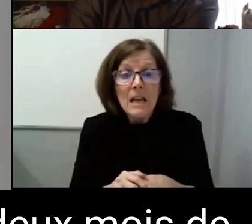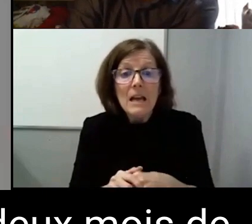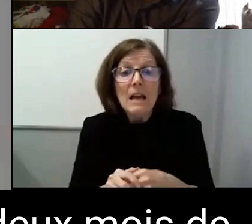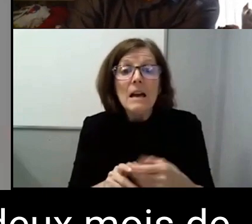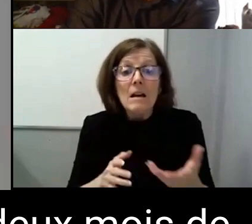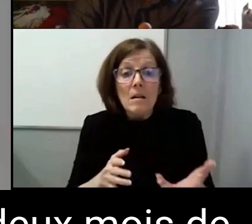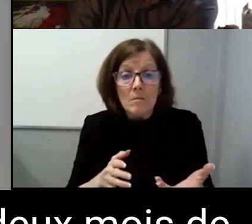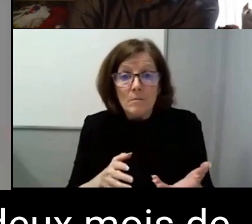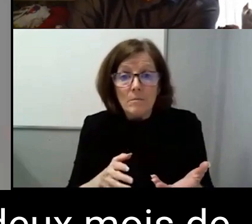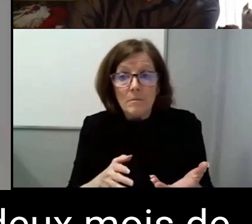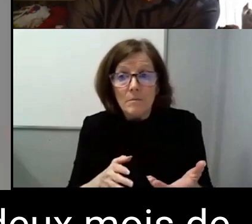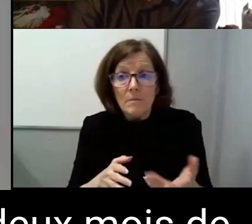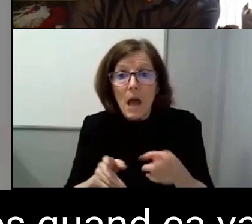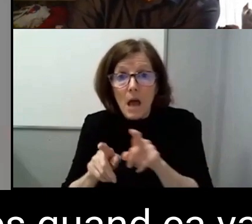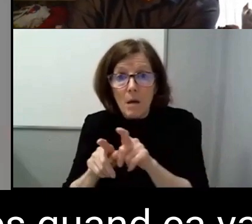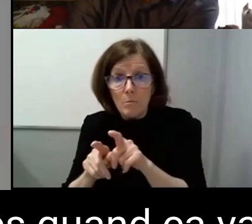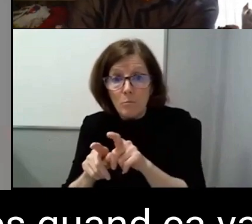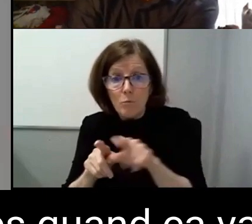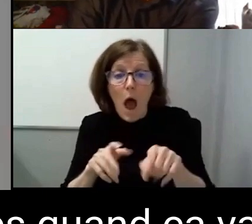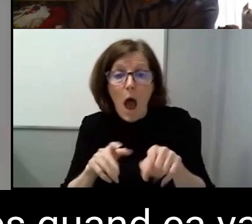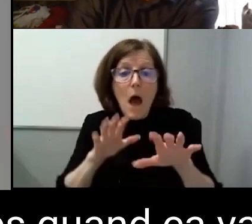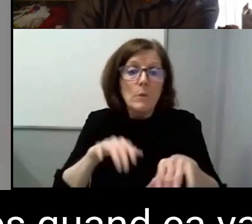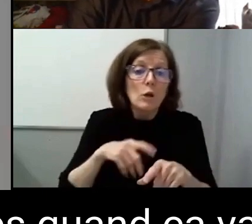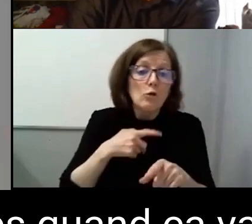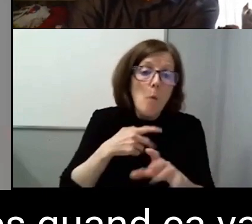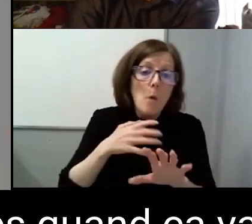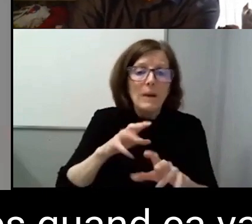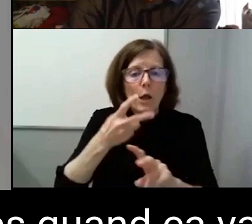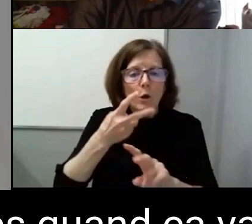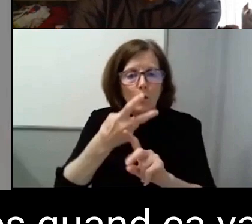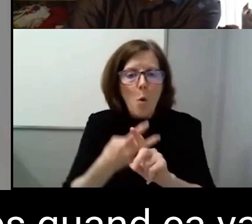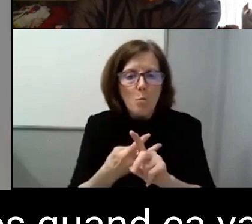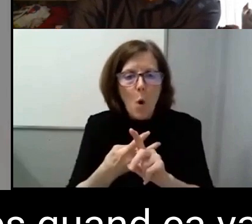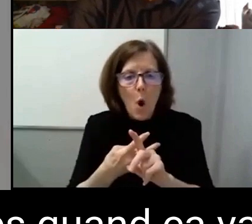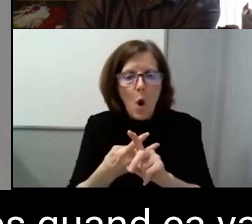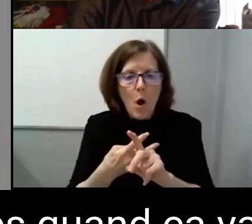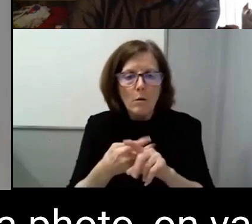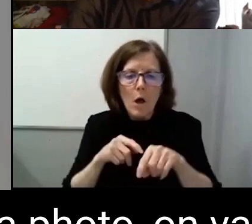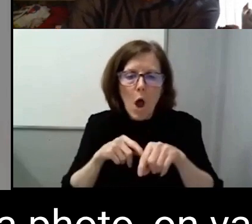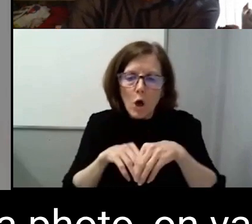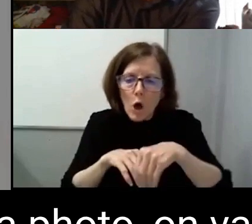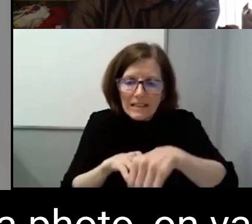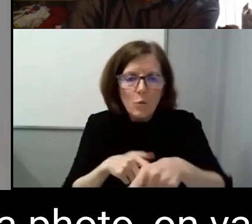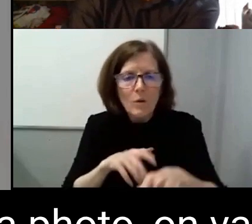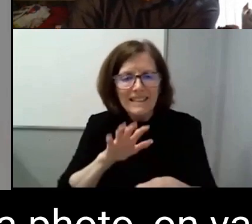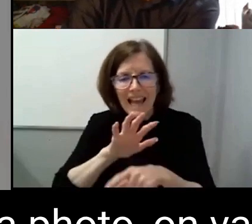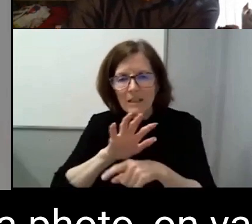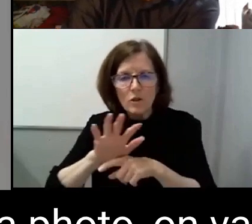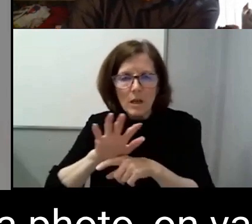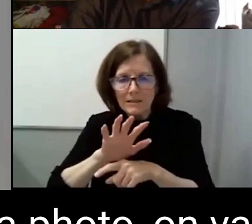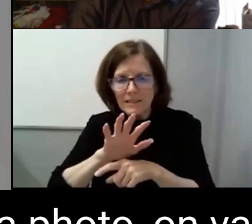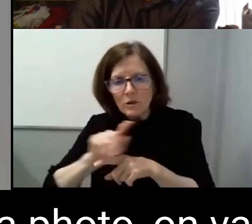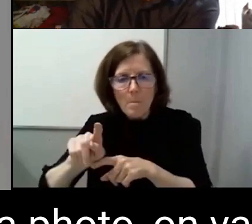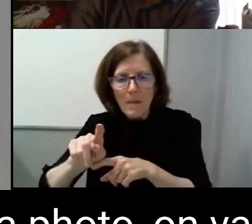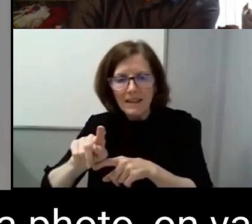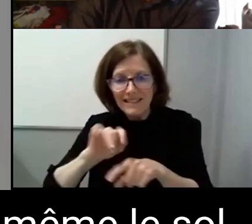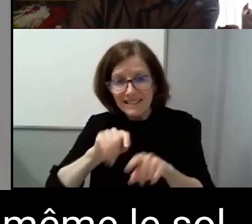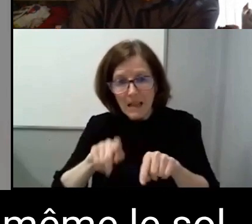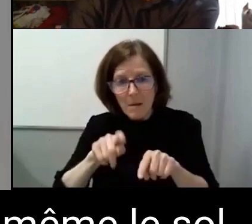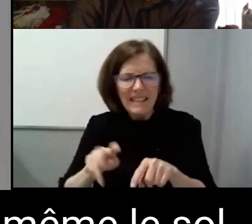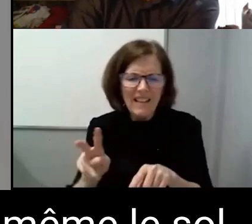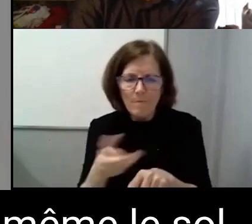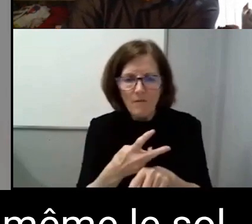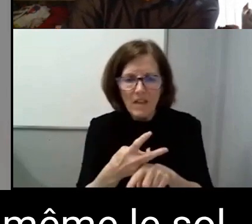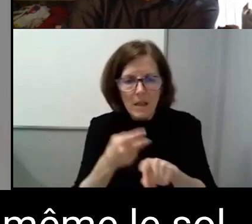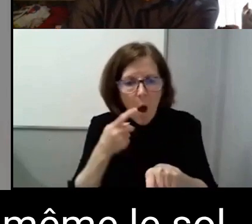quelques mois, hein, il va y avoir 2 mois de colonisation environ, peut-être 5 semaines quand ça va très vite. Puis, comme on voit ici en bas de la photo, on va avoir des